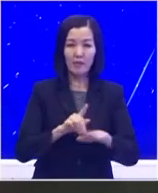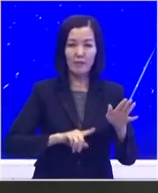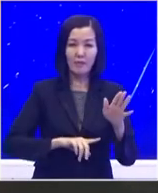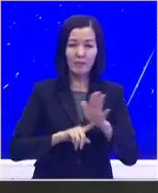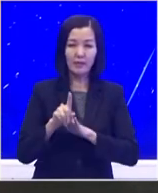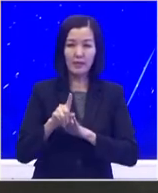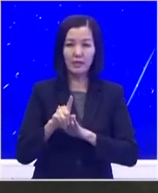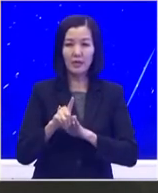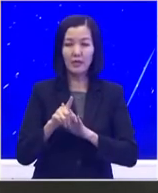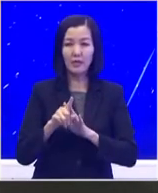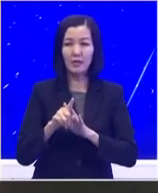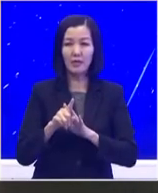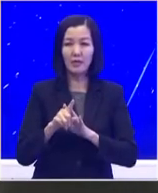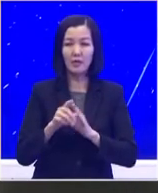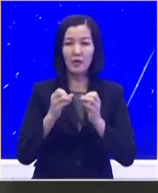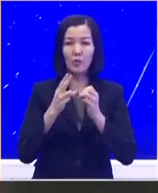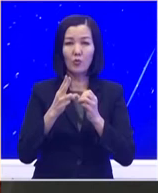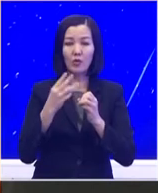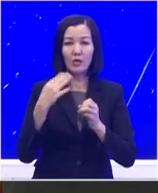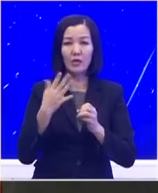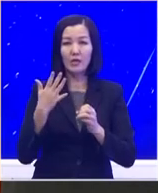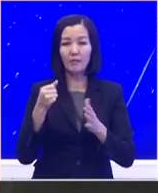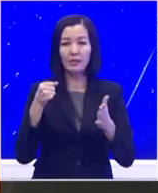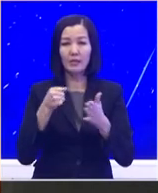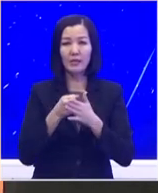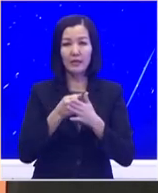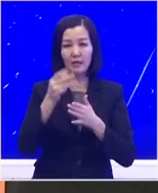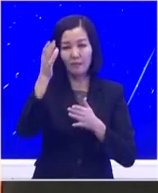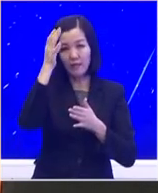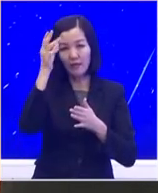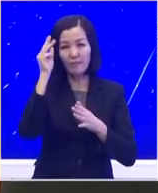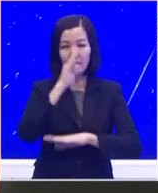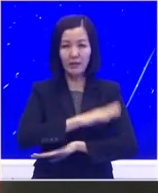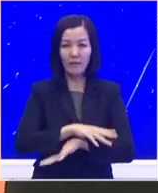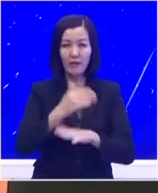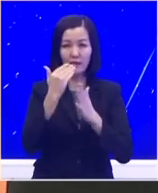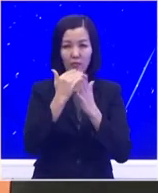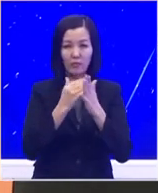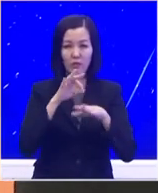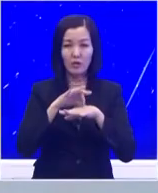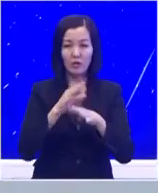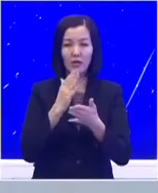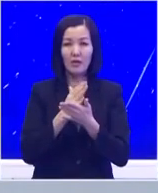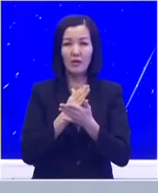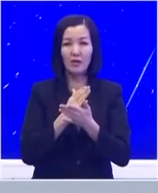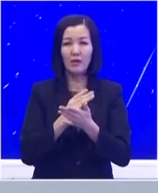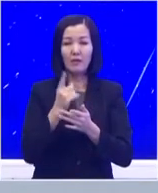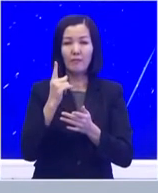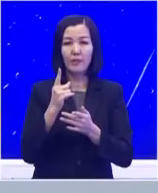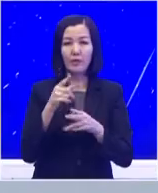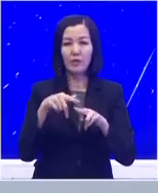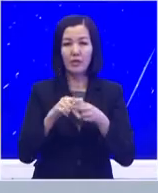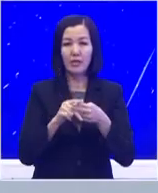8-ден 7:45-тен сағат 12:45-ке дейін білім сапасы бойынша сабақ кестесі бойынша сабақтар өтеді. Сағат